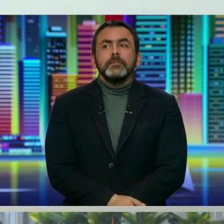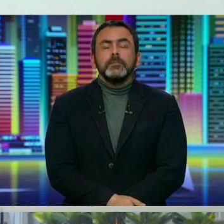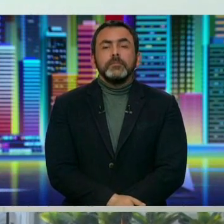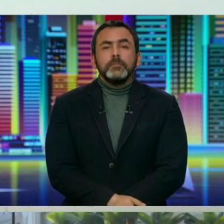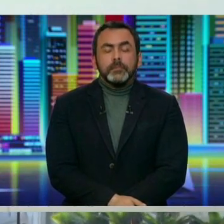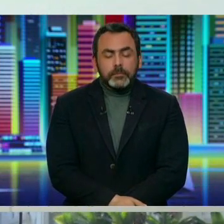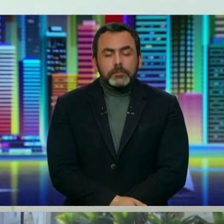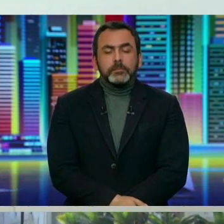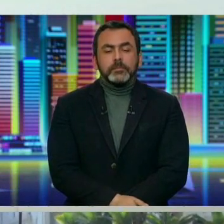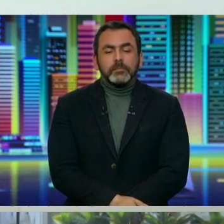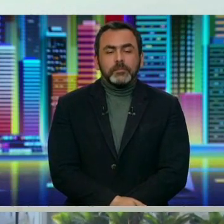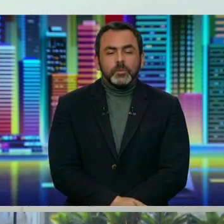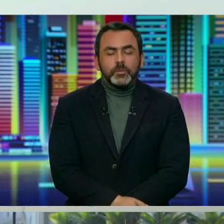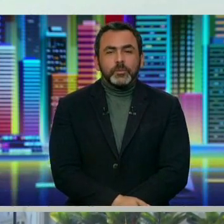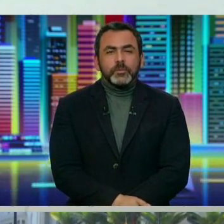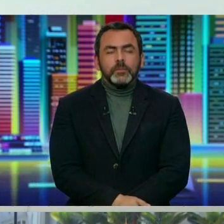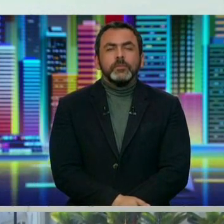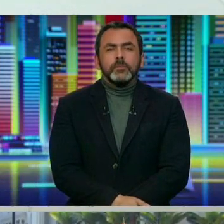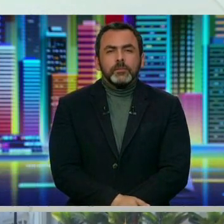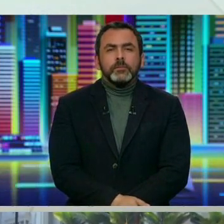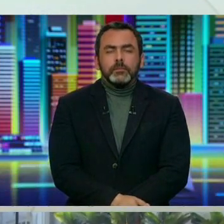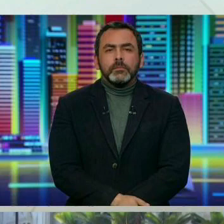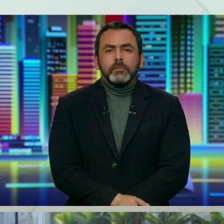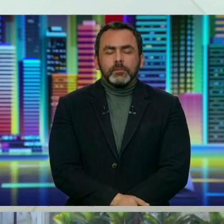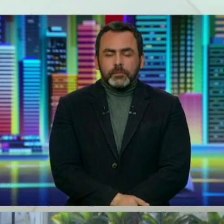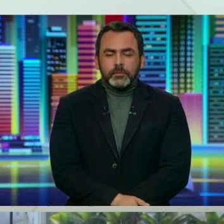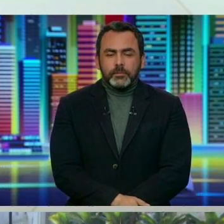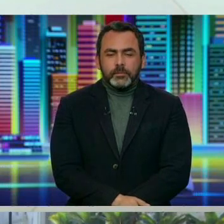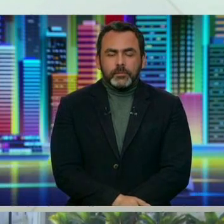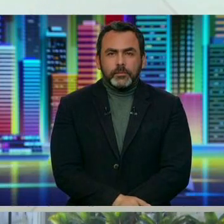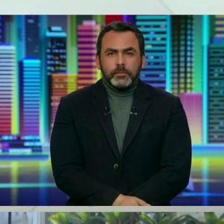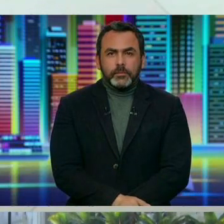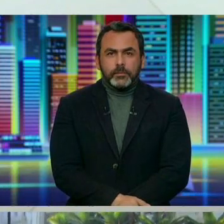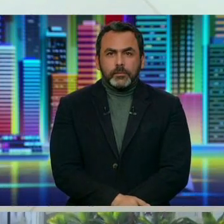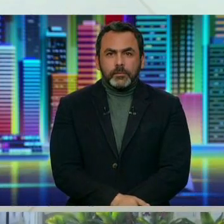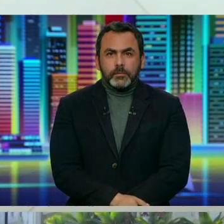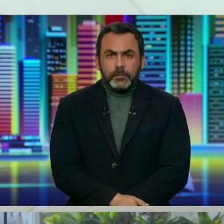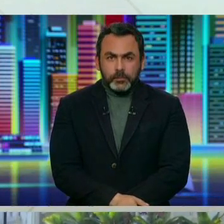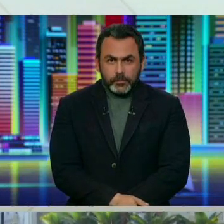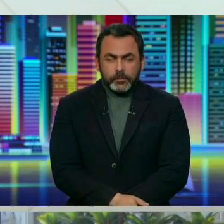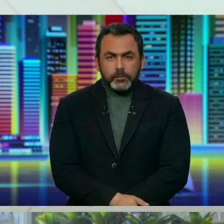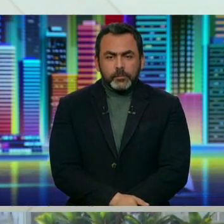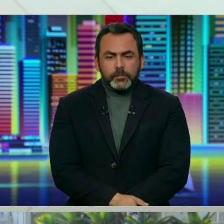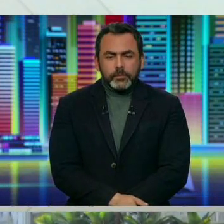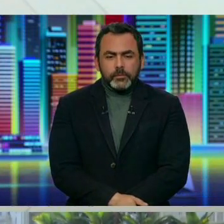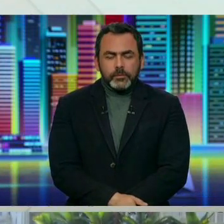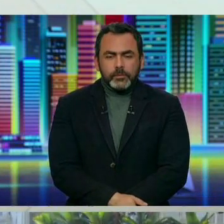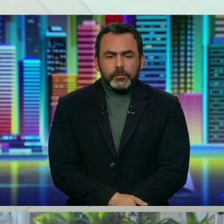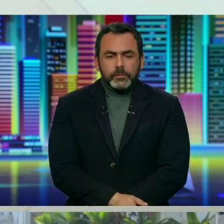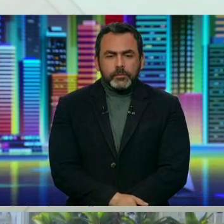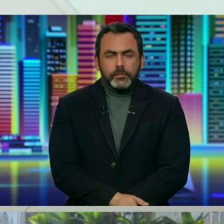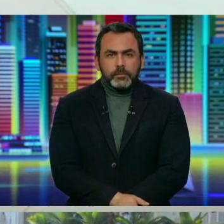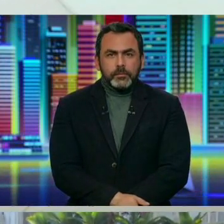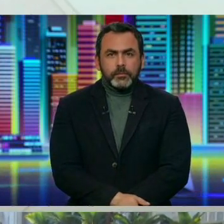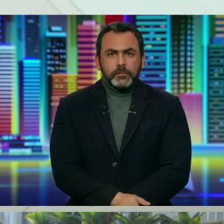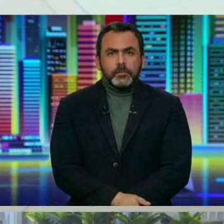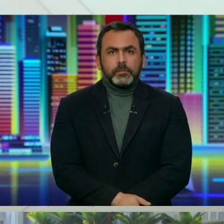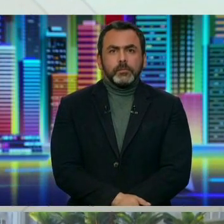وزارة الخارجية والوزير سامح شكري والحركة النشطة باتجاه إفريقيا. الآن هناك